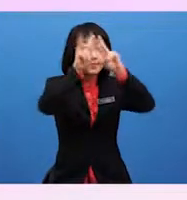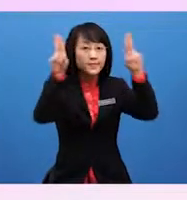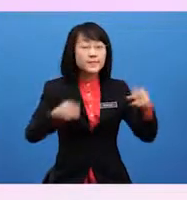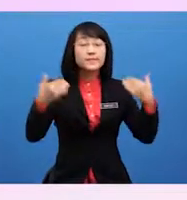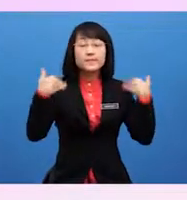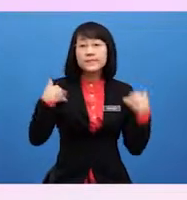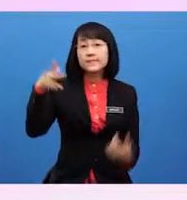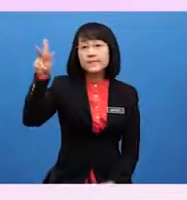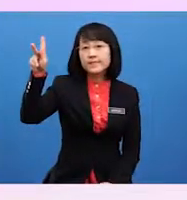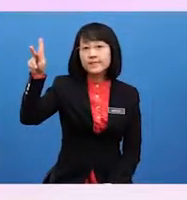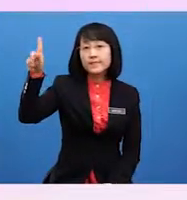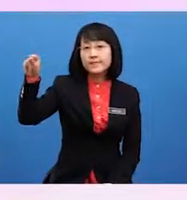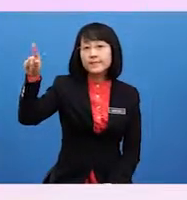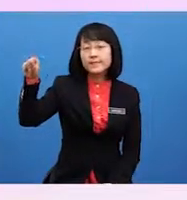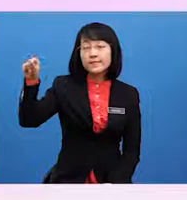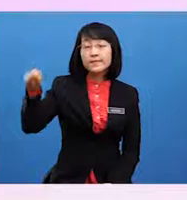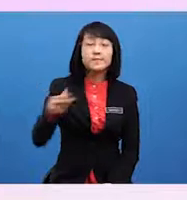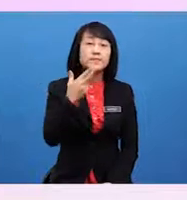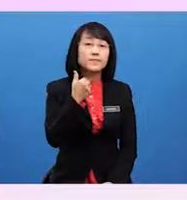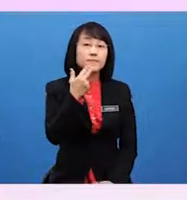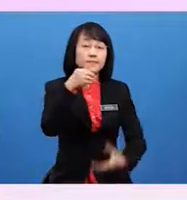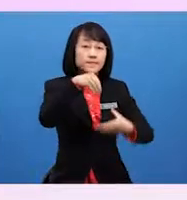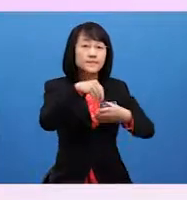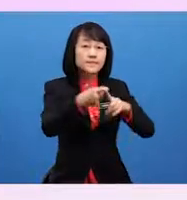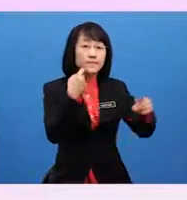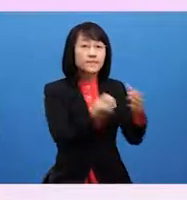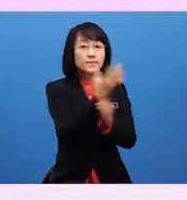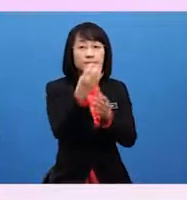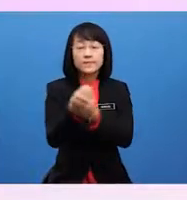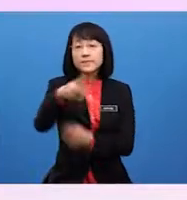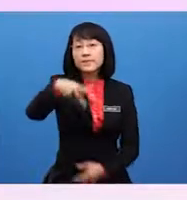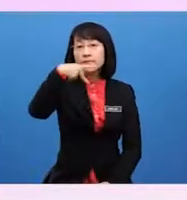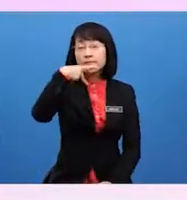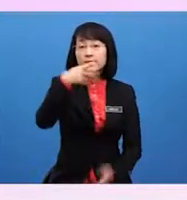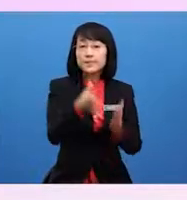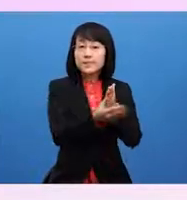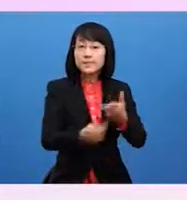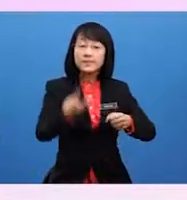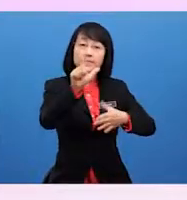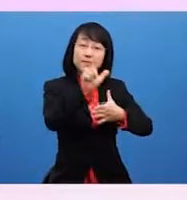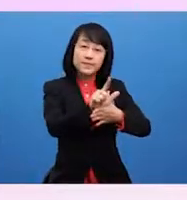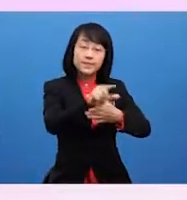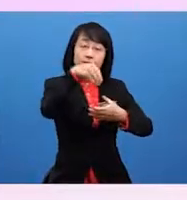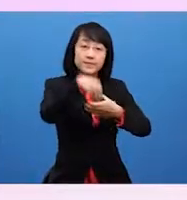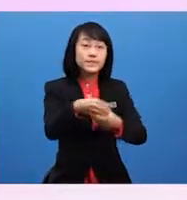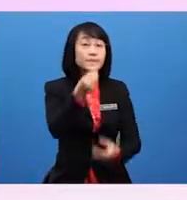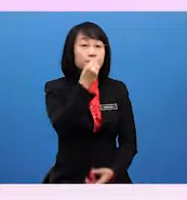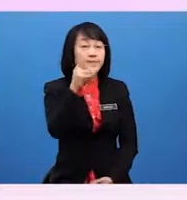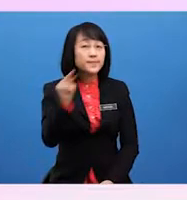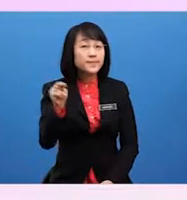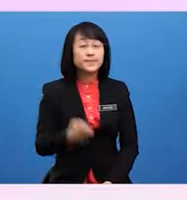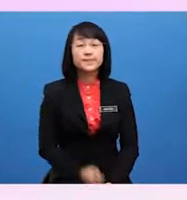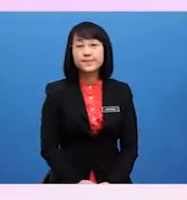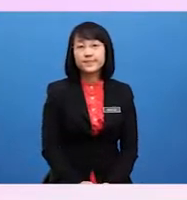menguji kehadiran kanji, glukosa, protein dan lemak dalam makanan. Yang